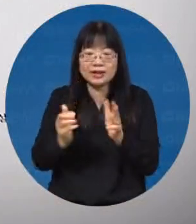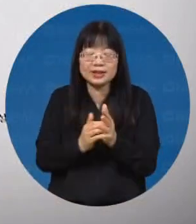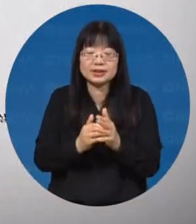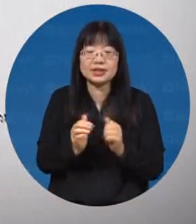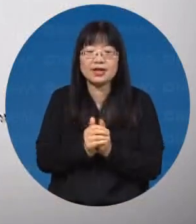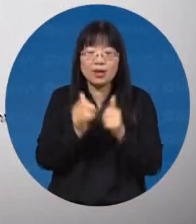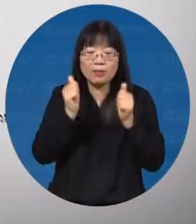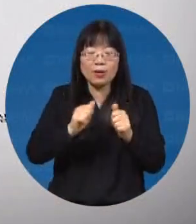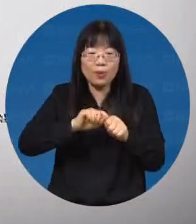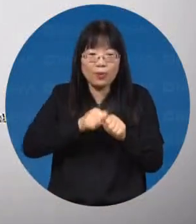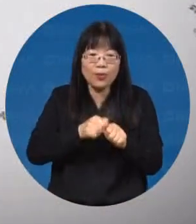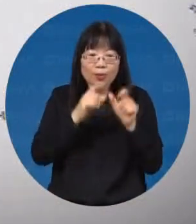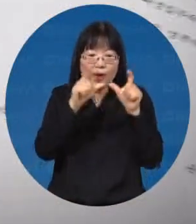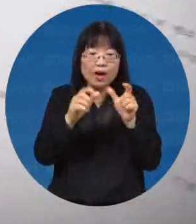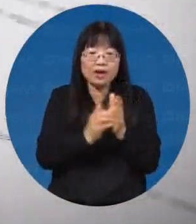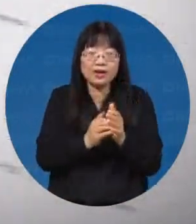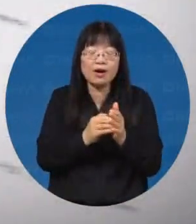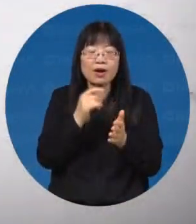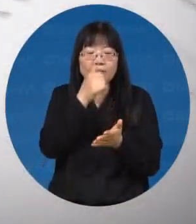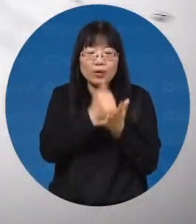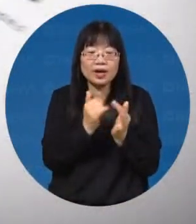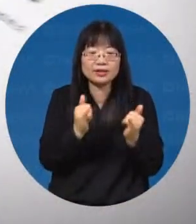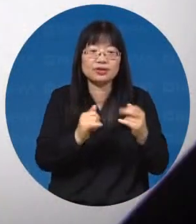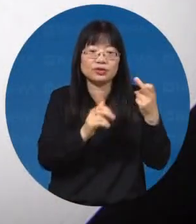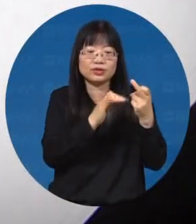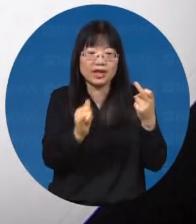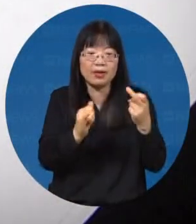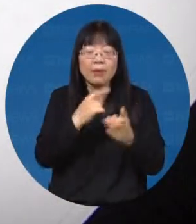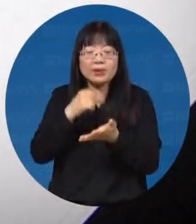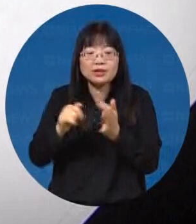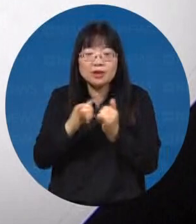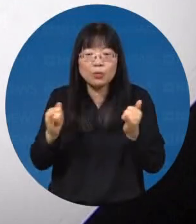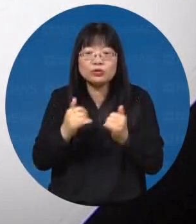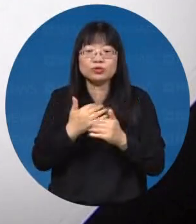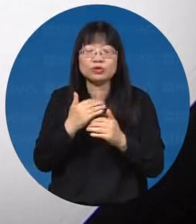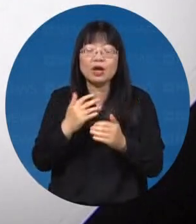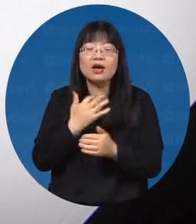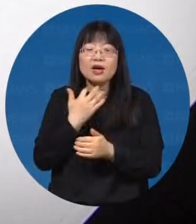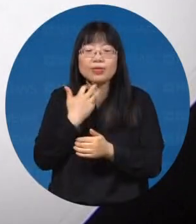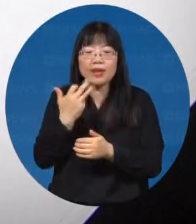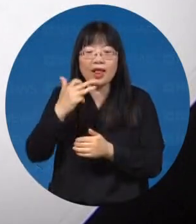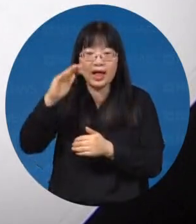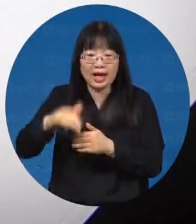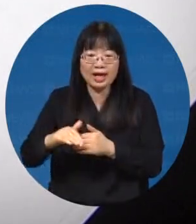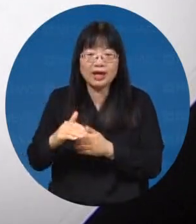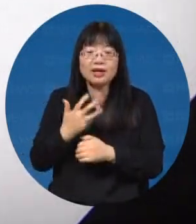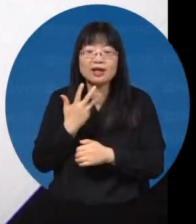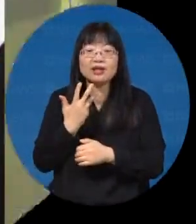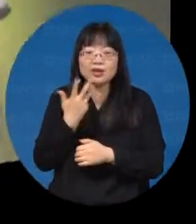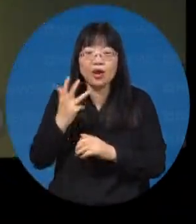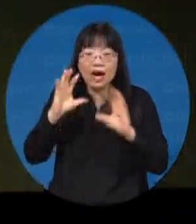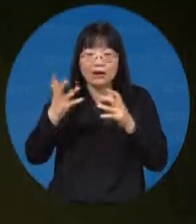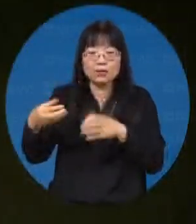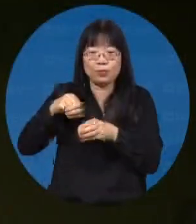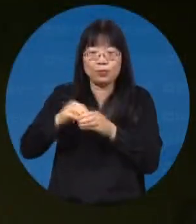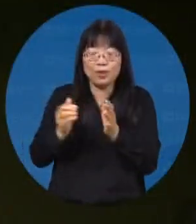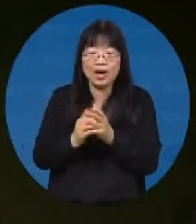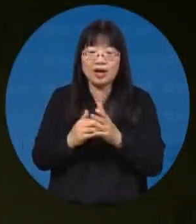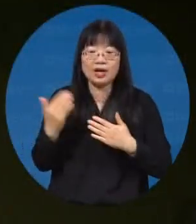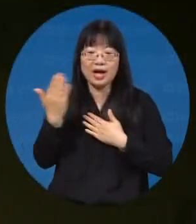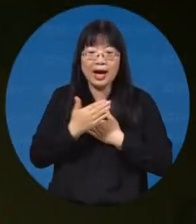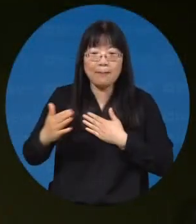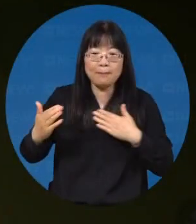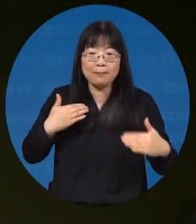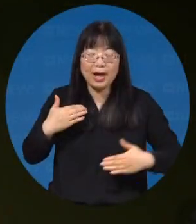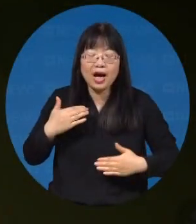형사처벌을 받은 가해자는 12명 피해자는 모두 미성년자인데 8살 어린이도 포함됐습니다 아바타